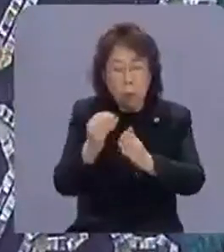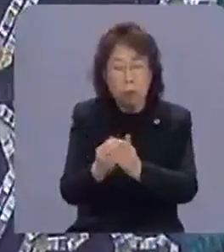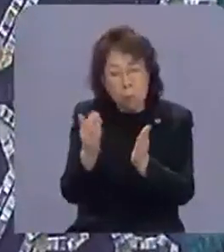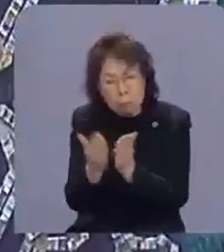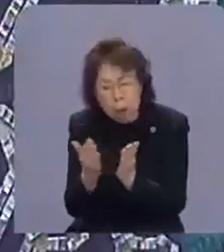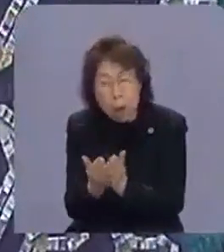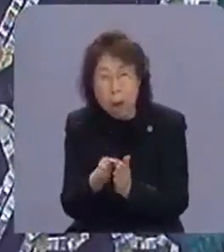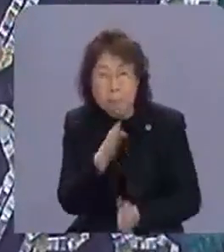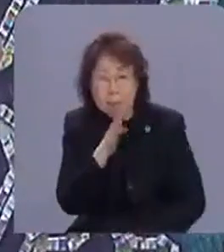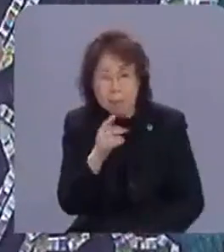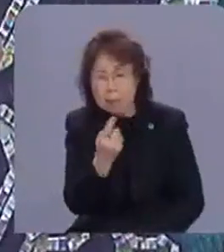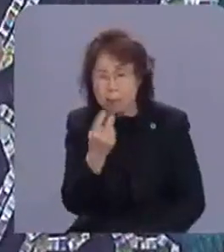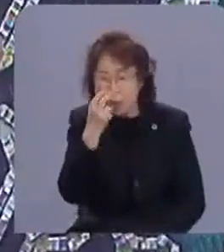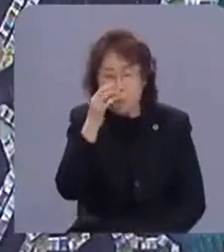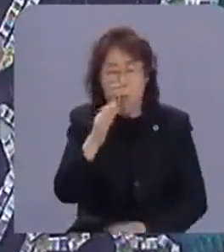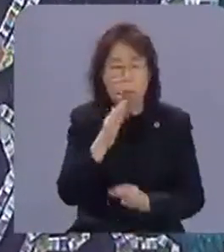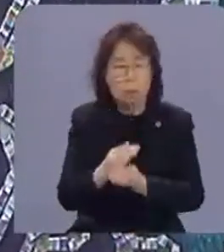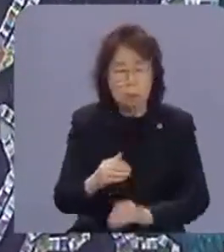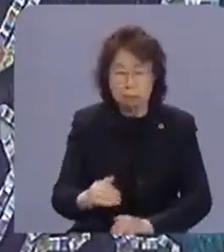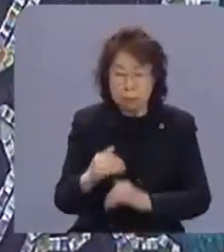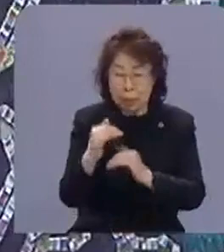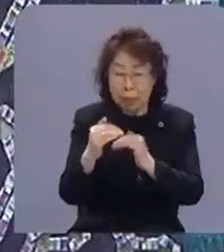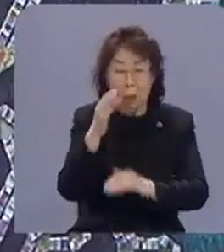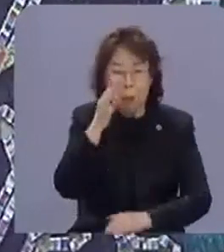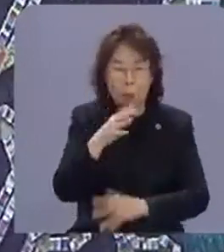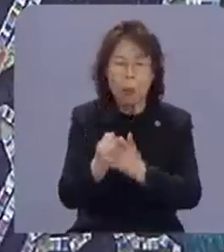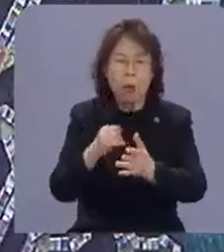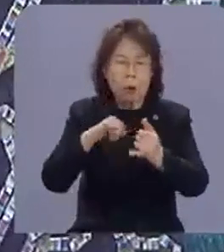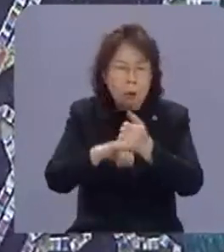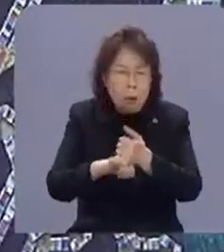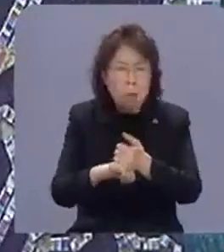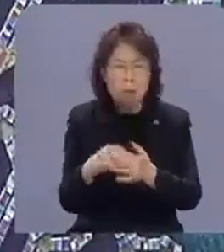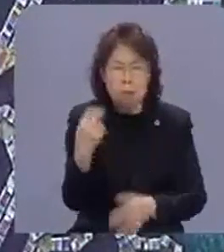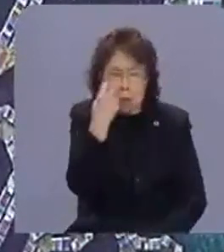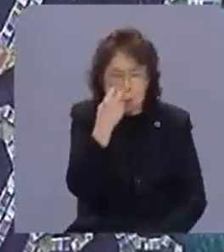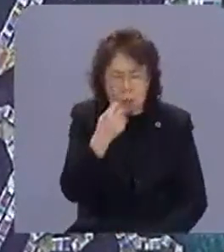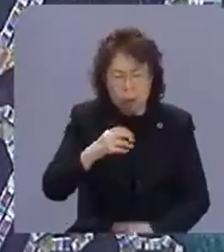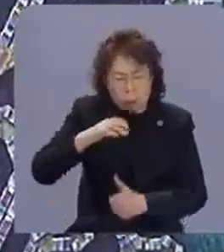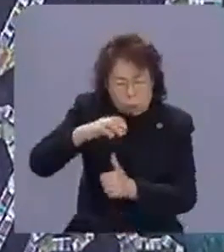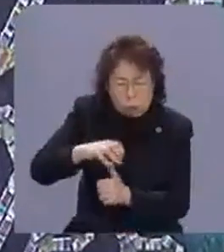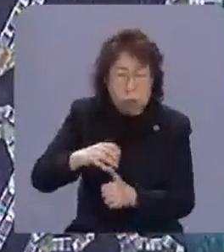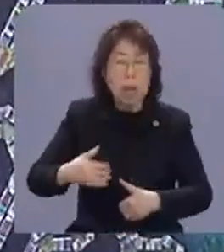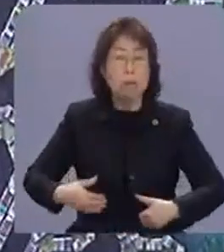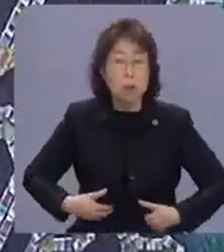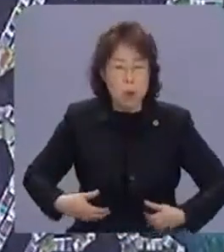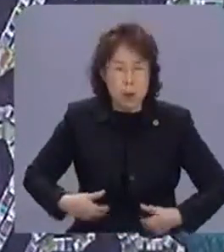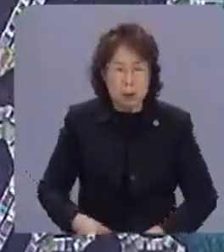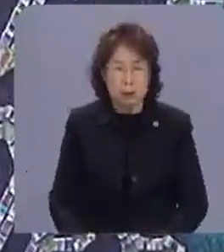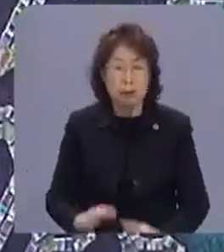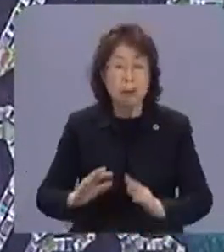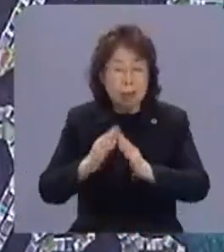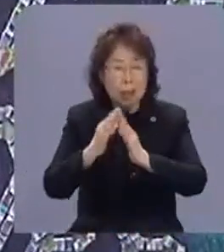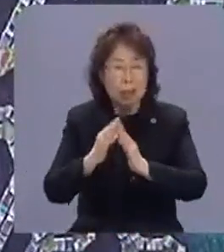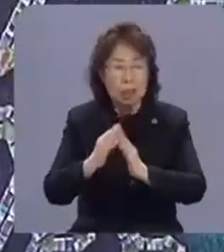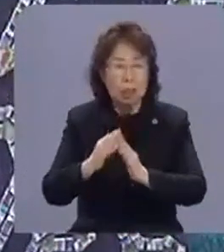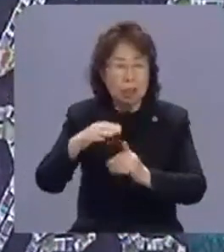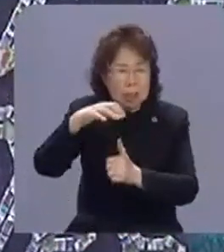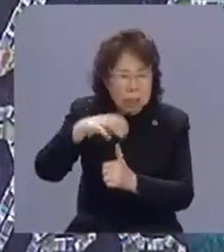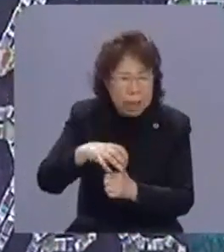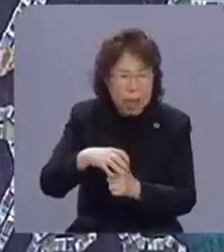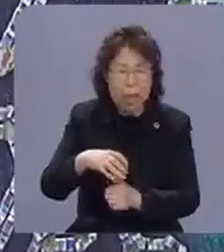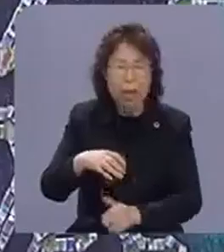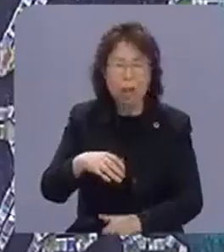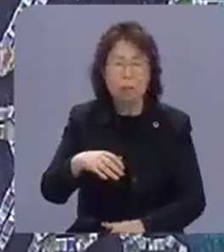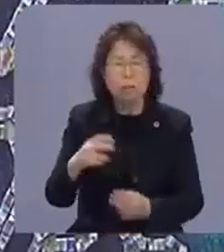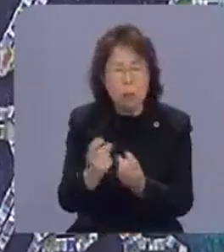진행 중인데 단계를 진행할 때마다 반드시 감시와 규제가 뒤따라야 합니다. 건설적인 제안, 대안